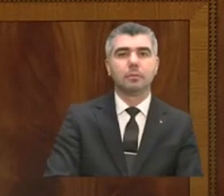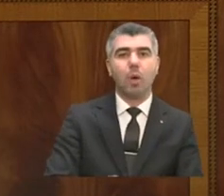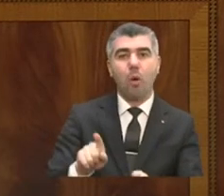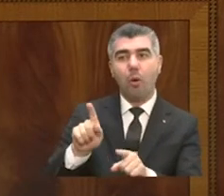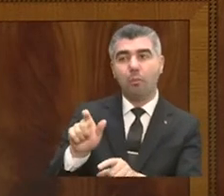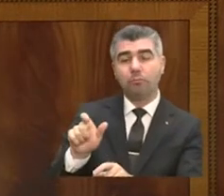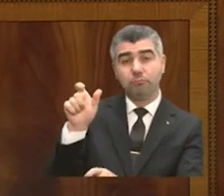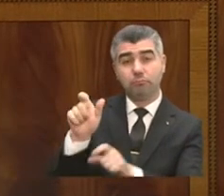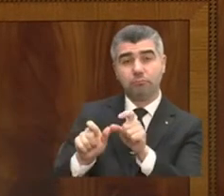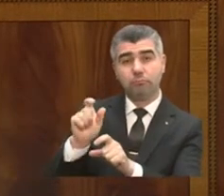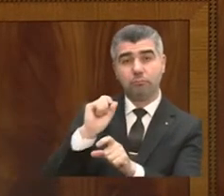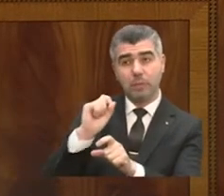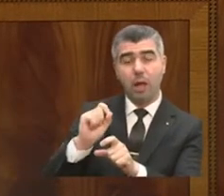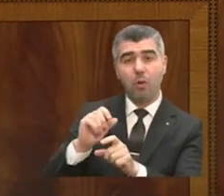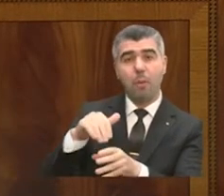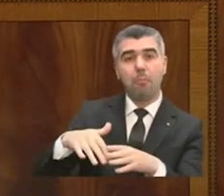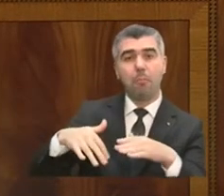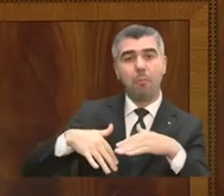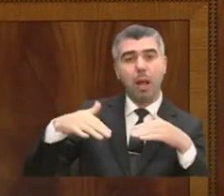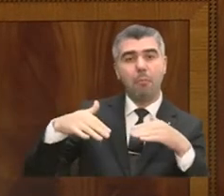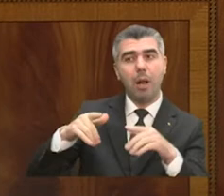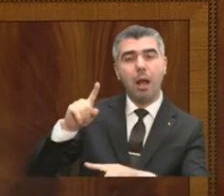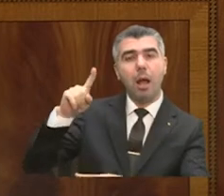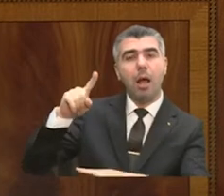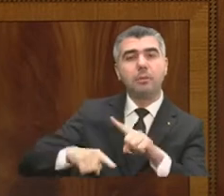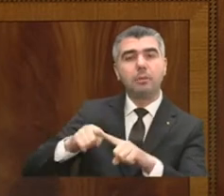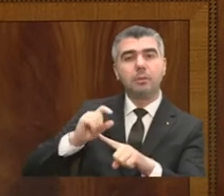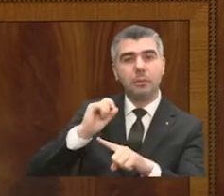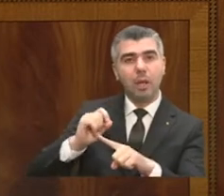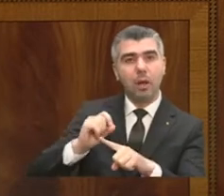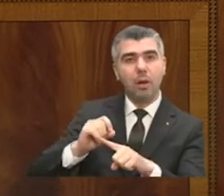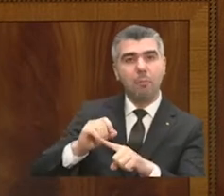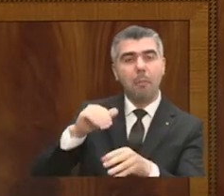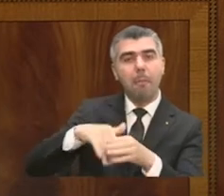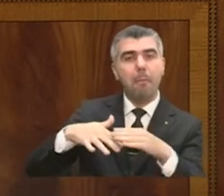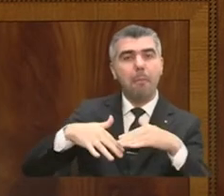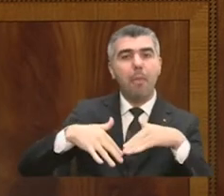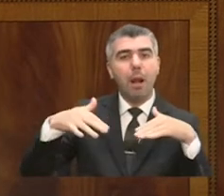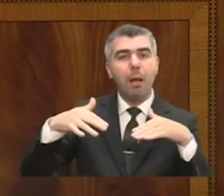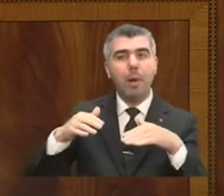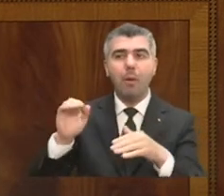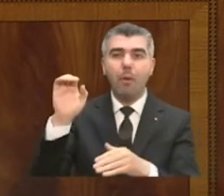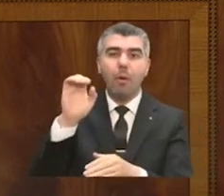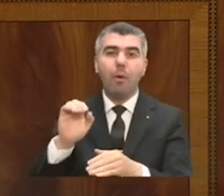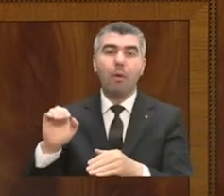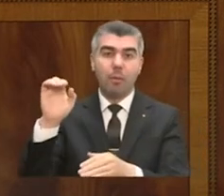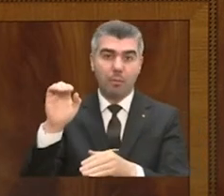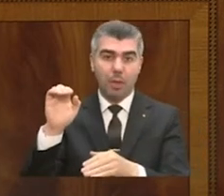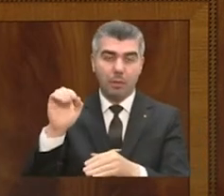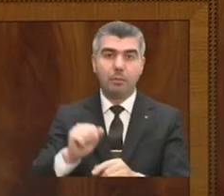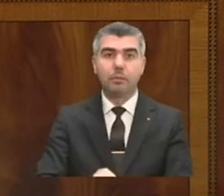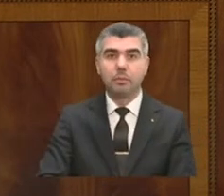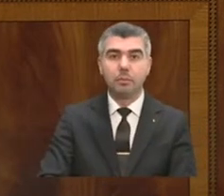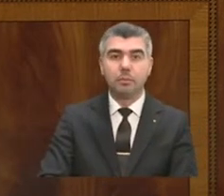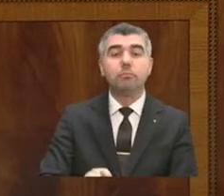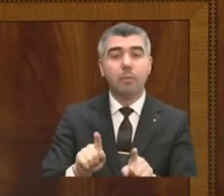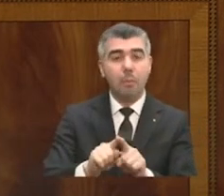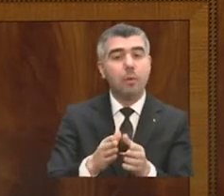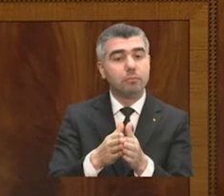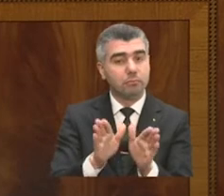décision surréaliste. Donc nous demandons justement